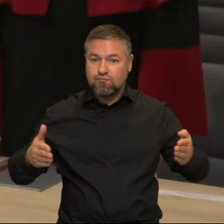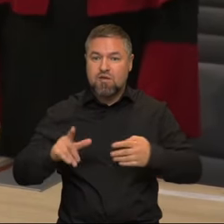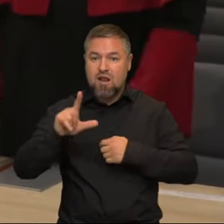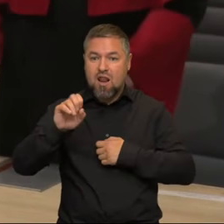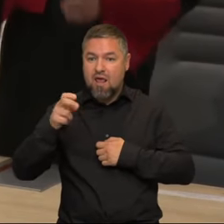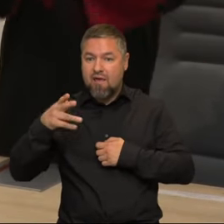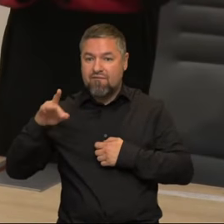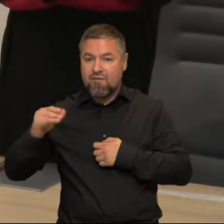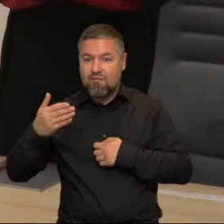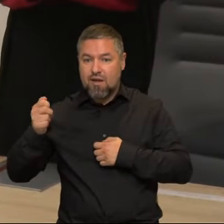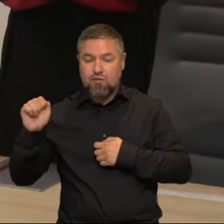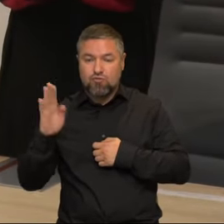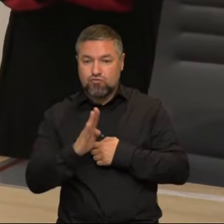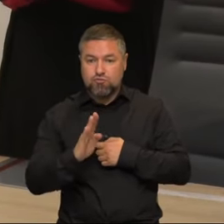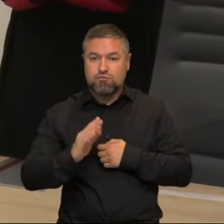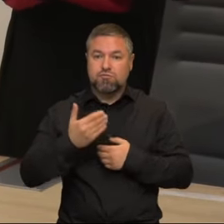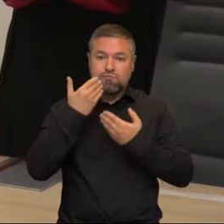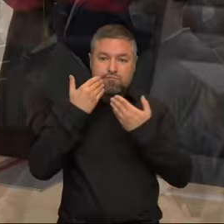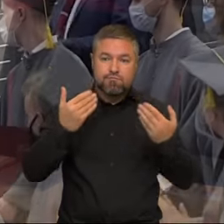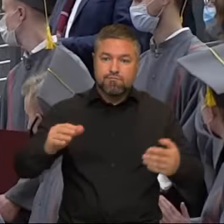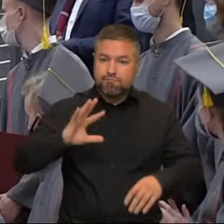Lewego. Pięknie dziękuję.